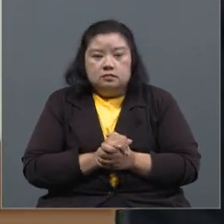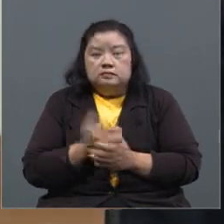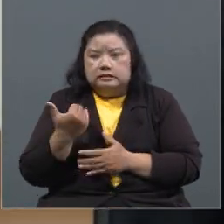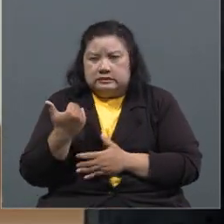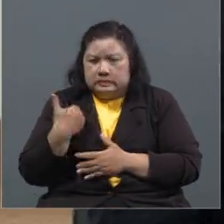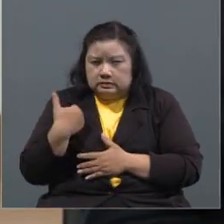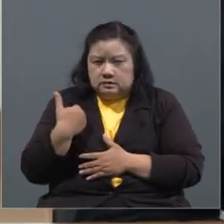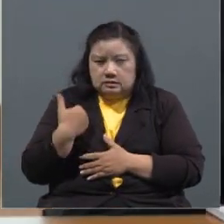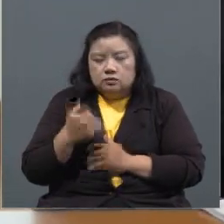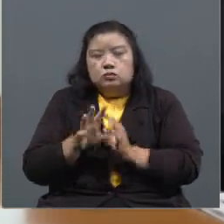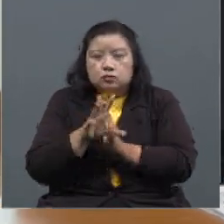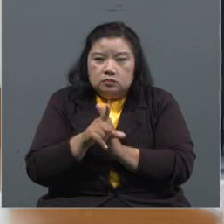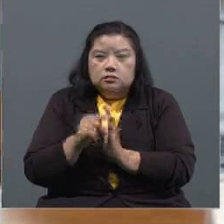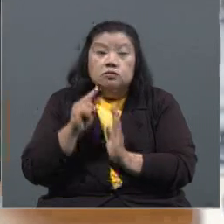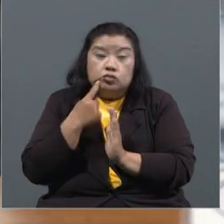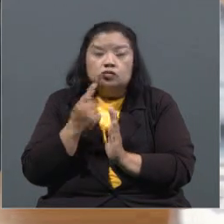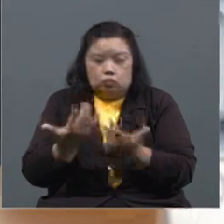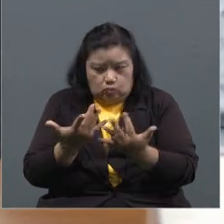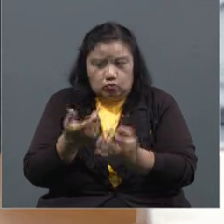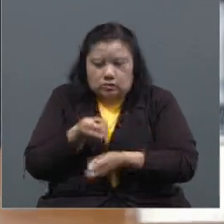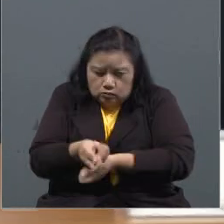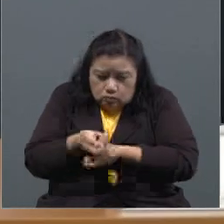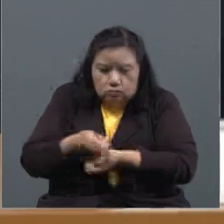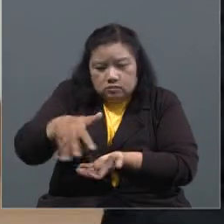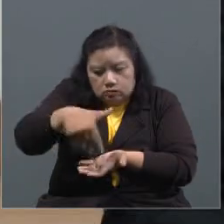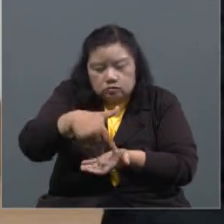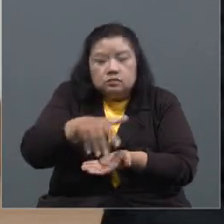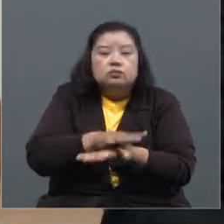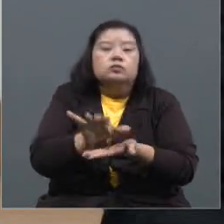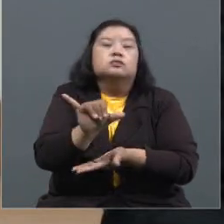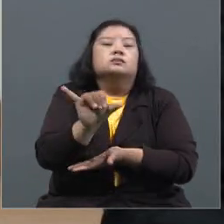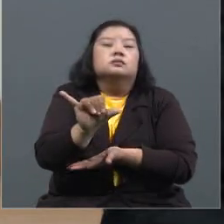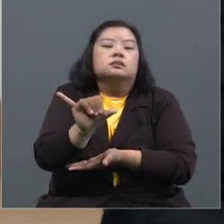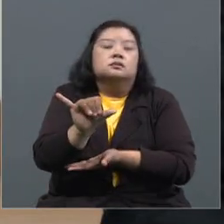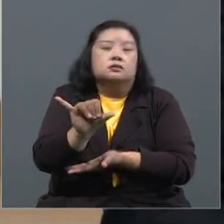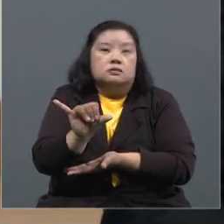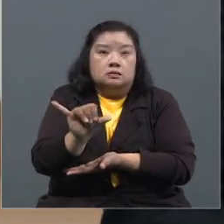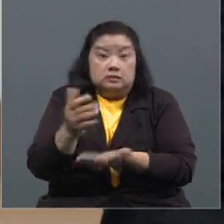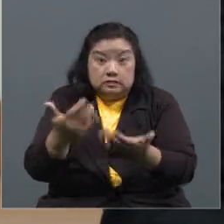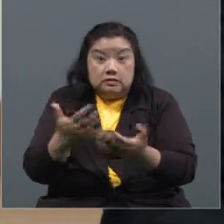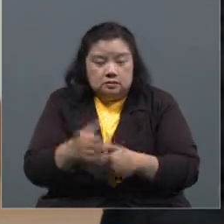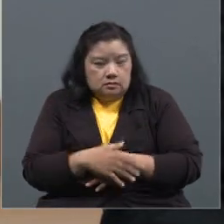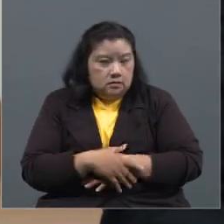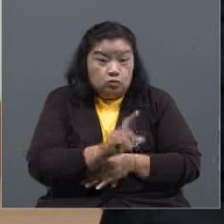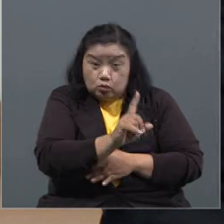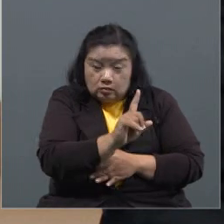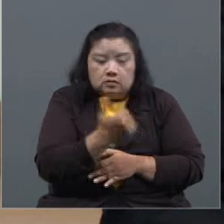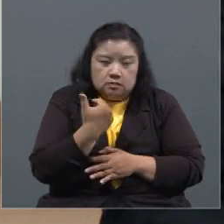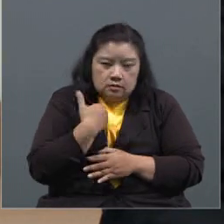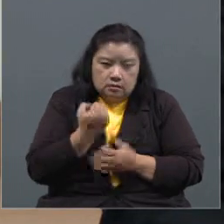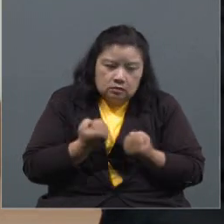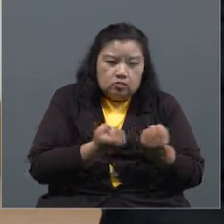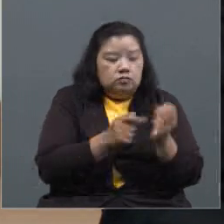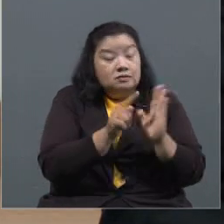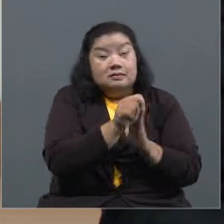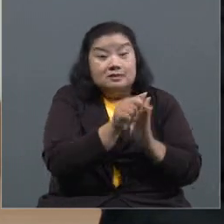านที่อยู่ตามชลบุรีสมุทรสาครที่ยังต้องคลีนนิ่งอีกนิดหน่อยครับเราก็จะมีการตรวจสอบพื้นที่ที่เคยเป็นจุดพักที่จังหวัดตาก